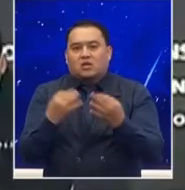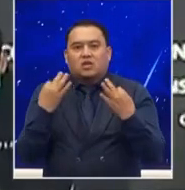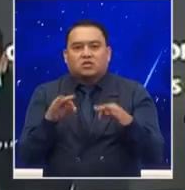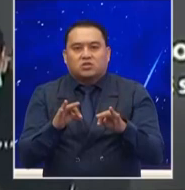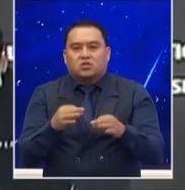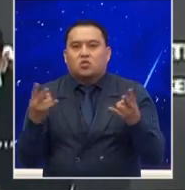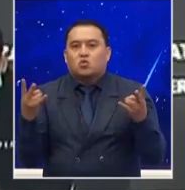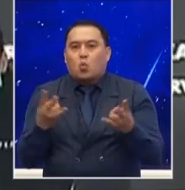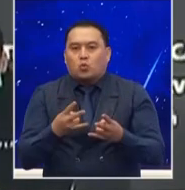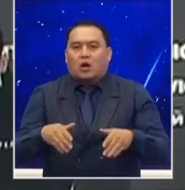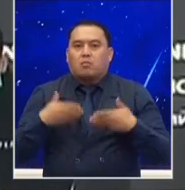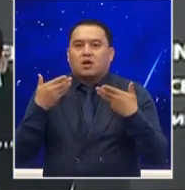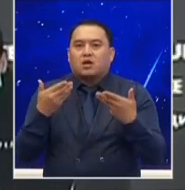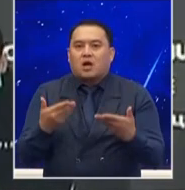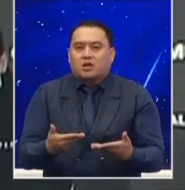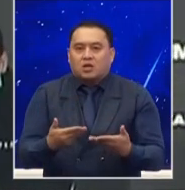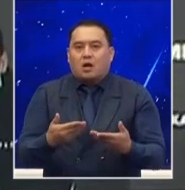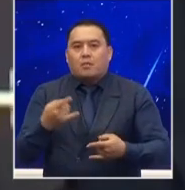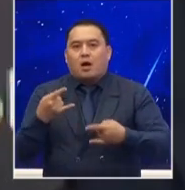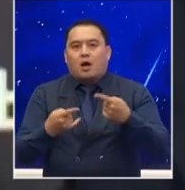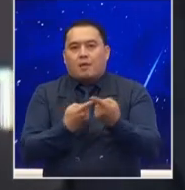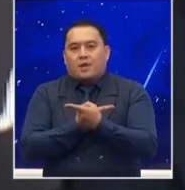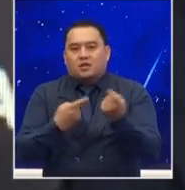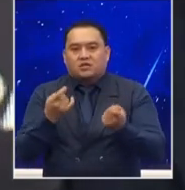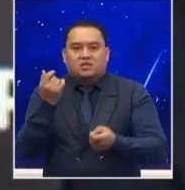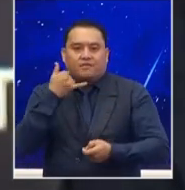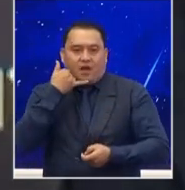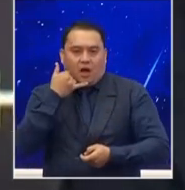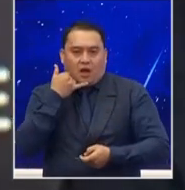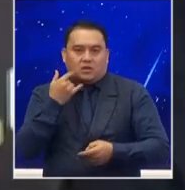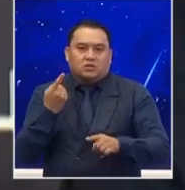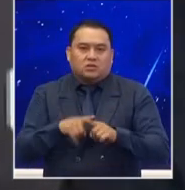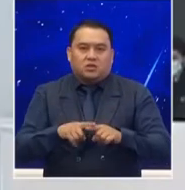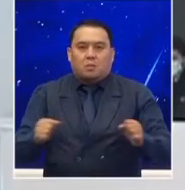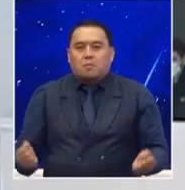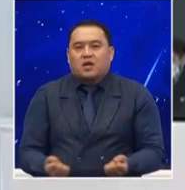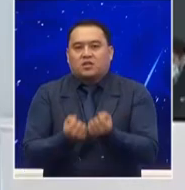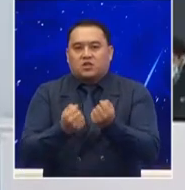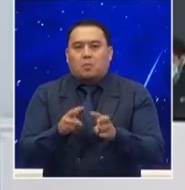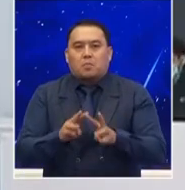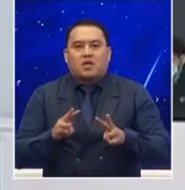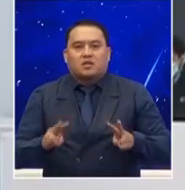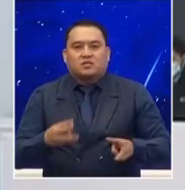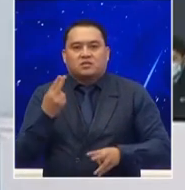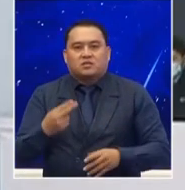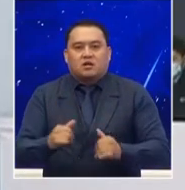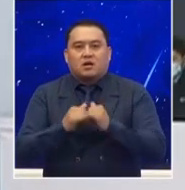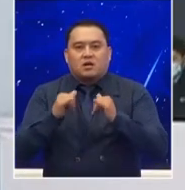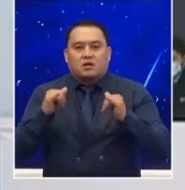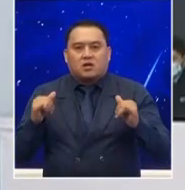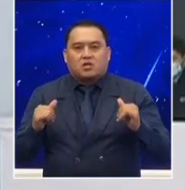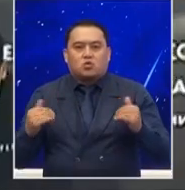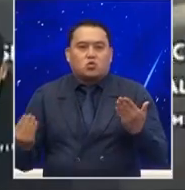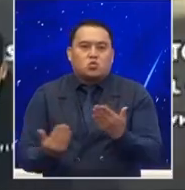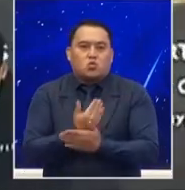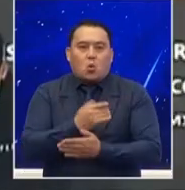сертификата необходимо было обращаться к операторам связи и в службы техподдержки. В Министерстве цифрового развития